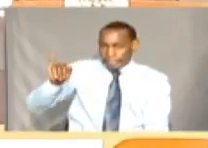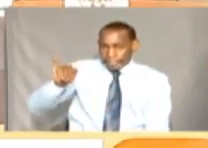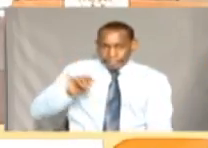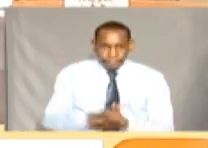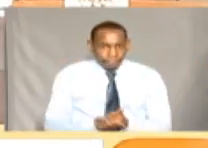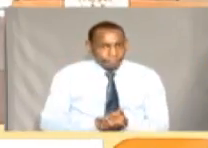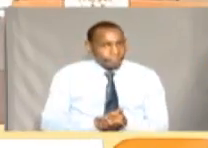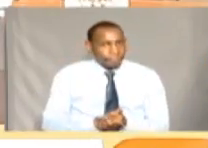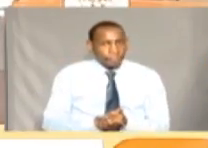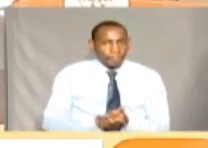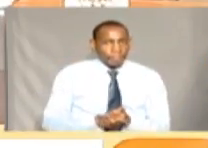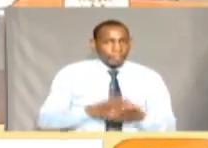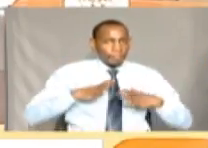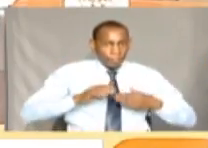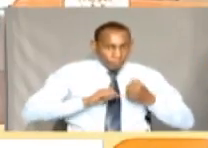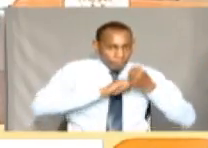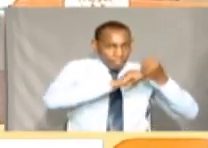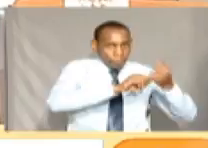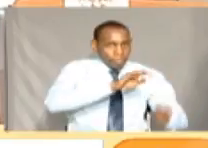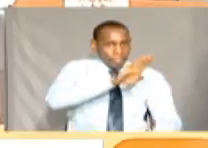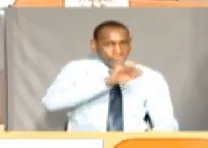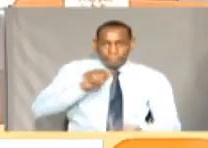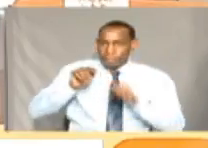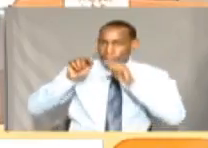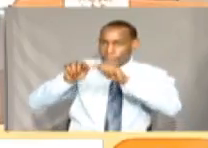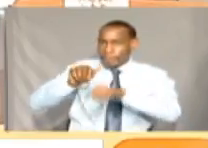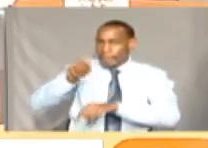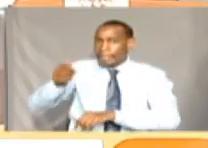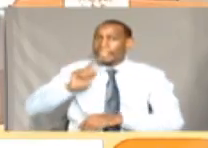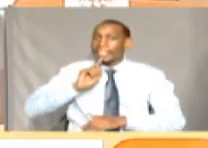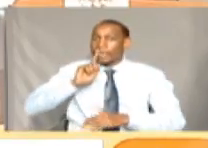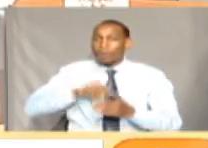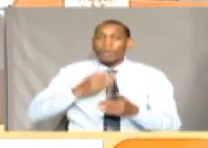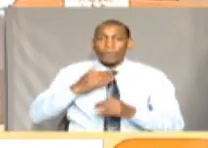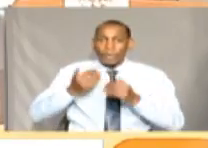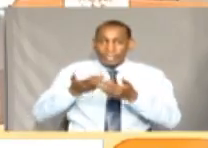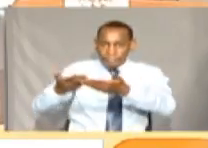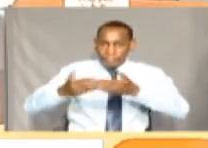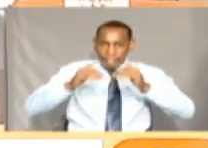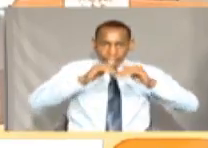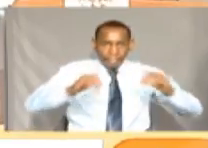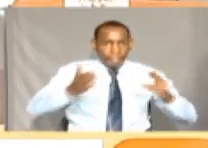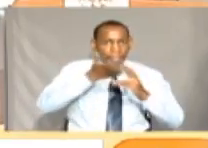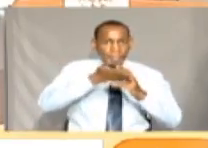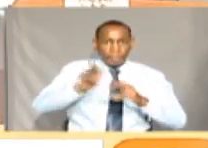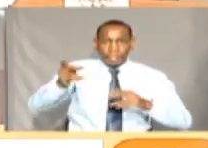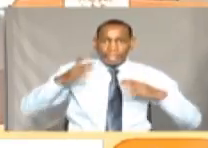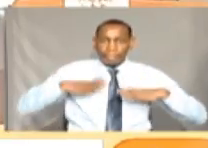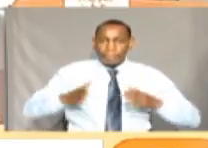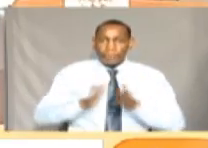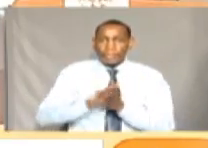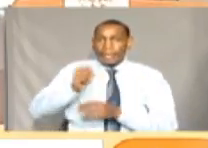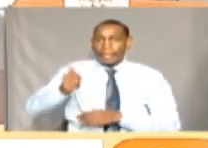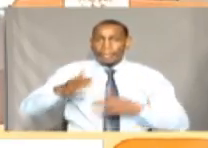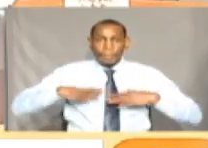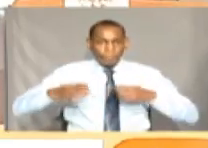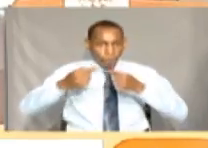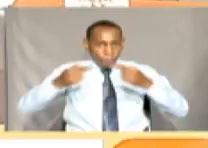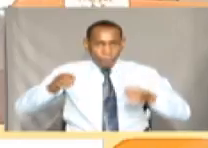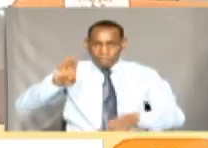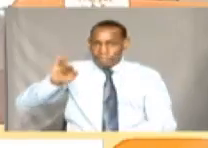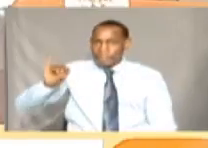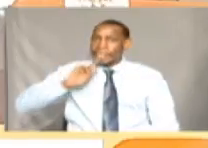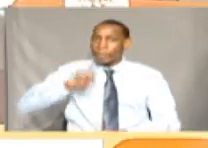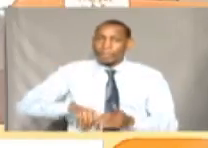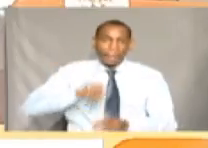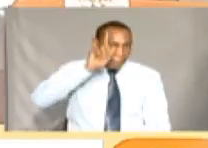almaarufu BBI. Wale wanaoiunga mkono wakiwashutumu wenzao kama wanaotaka kuleta mgawanyiko baina ya Wakenya na wale wanaoipinga, wakisema